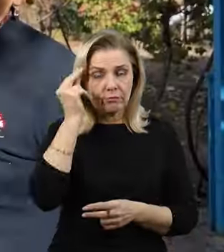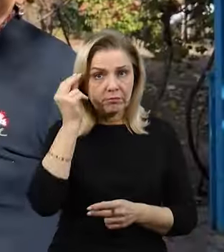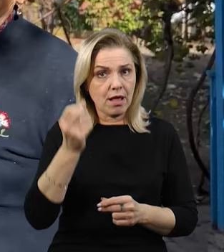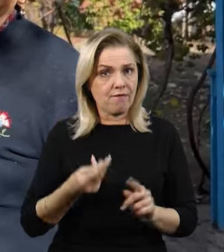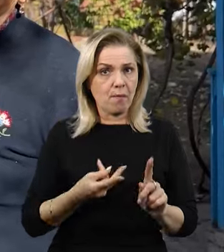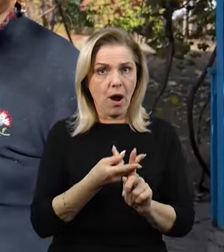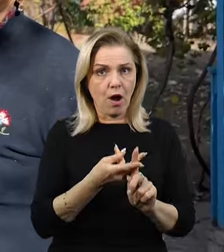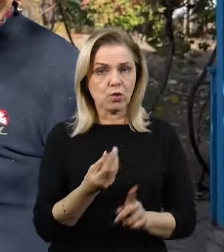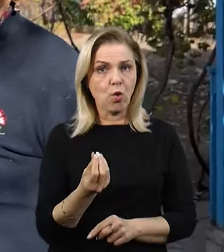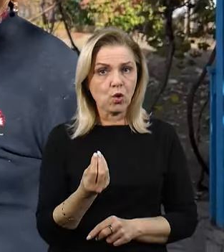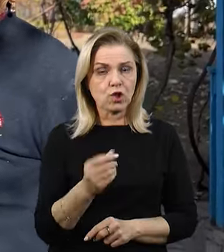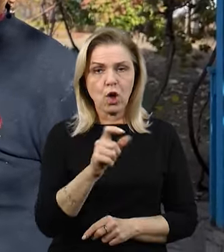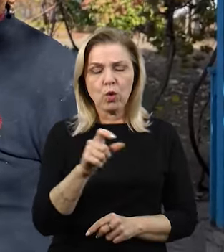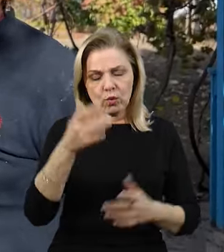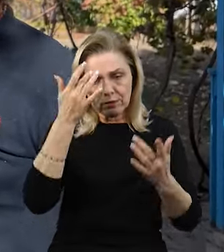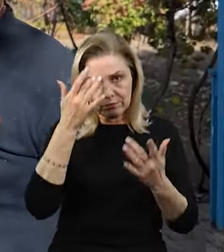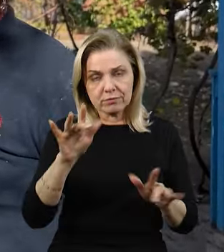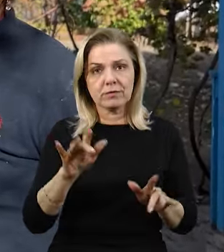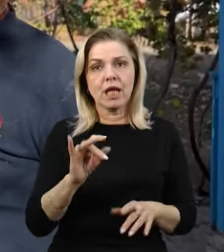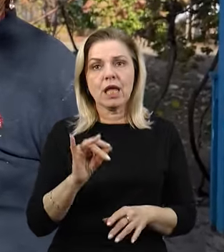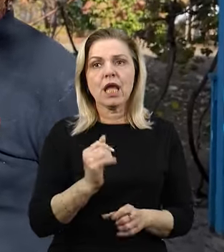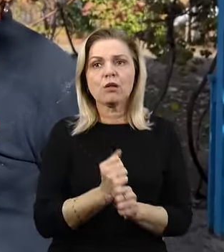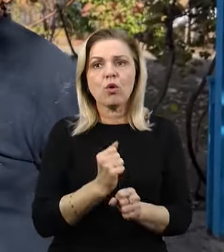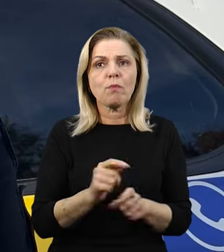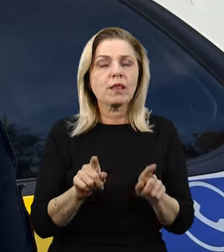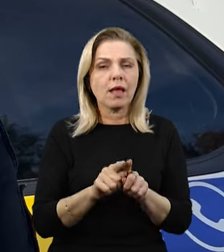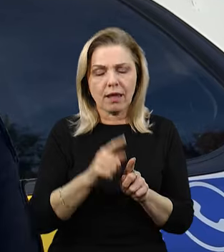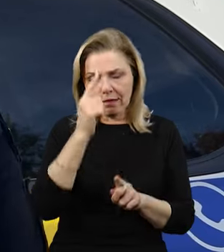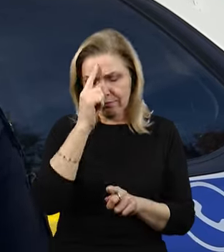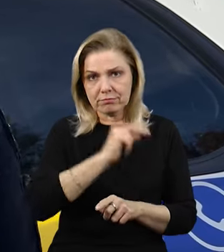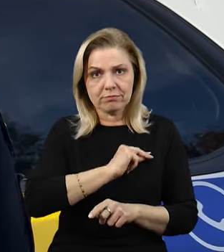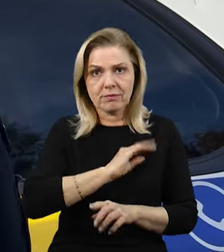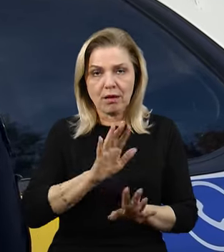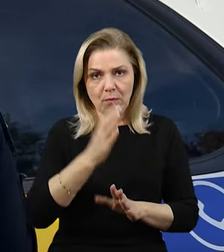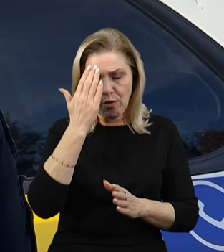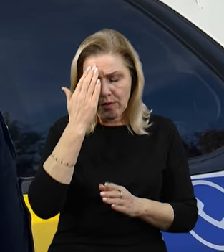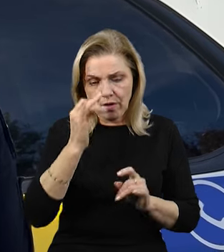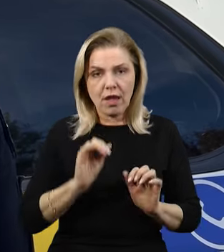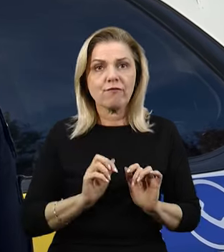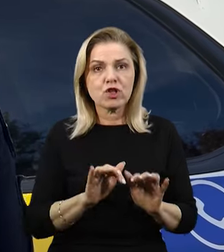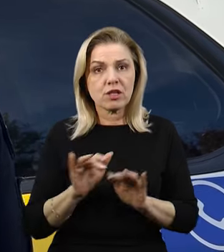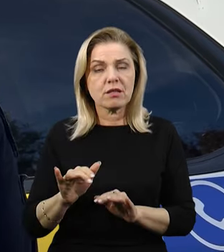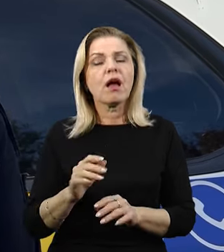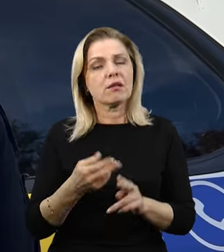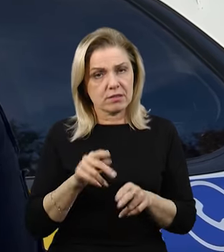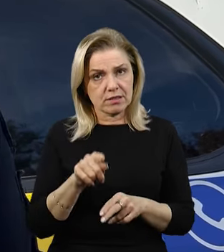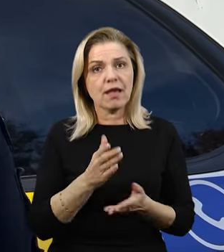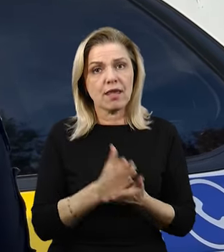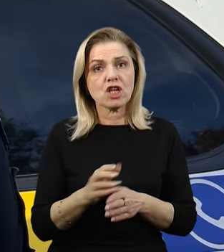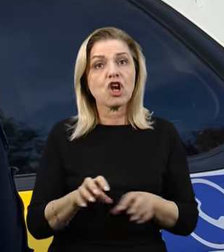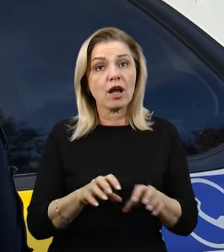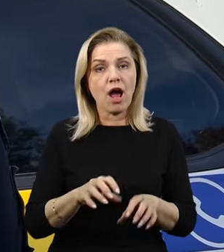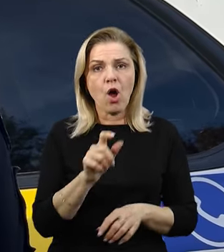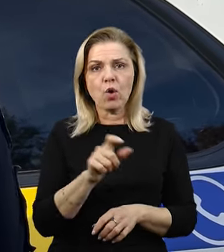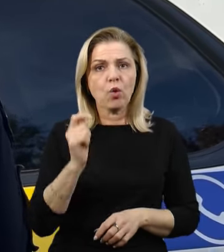Люди губляться і роблять такі вчинки необдумані, перераховують кошти. Це є шахрайство. І люди похилого